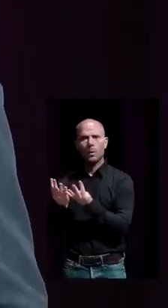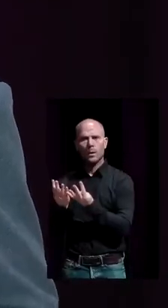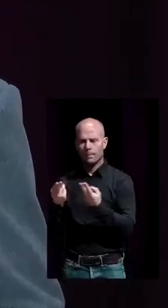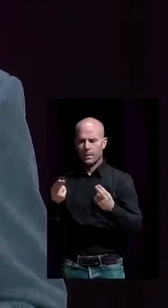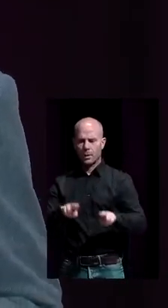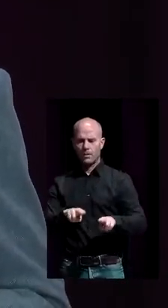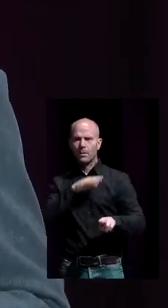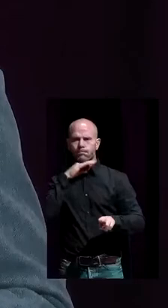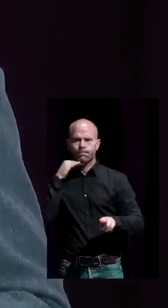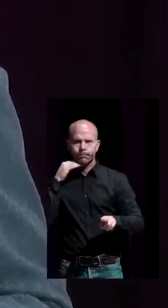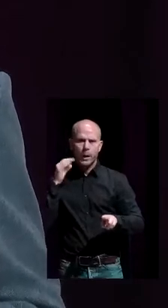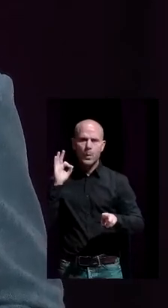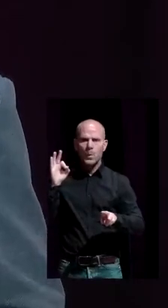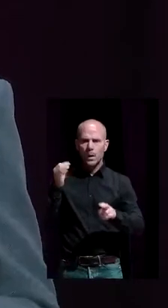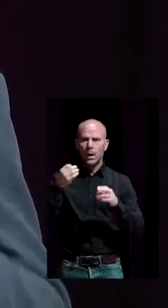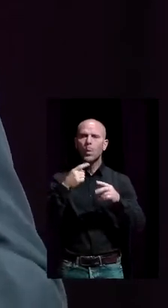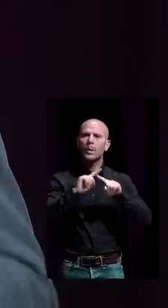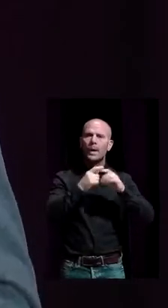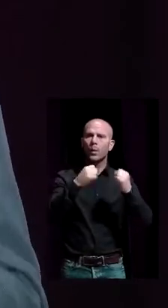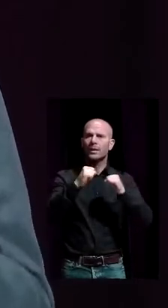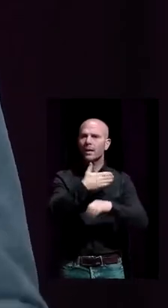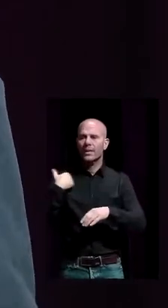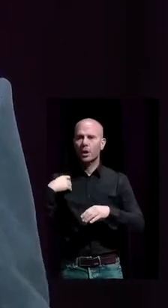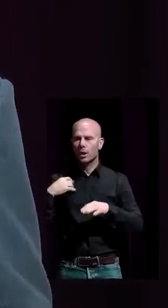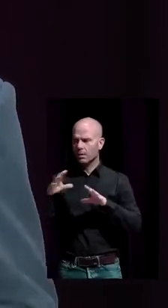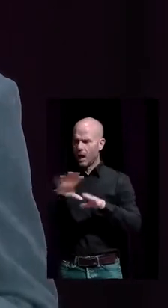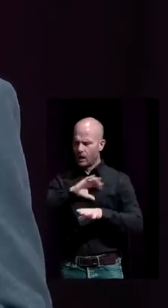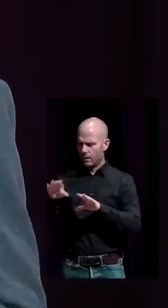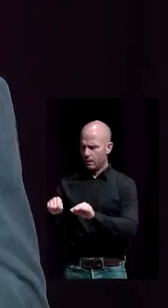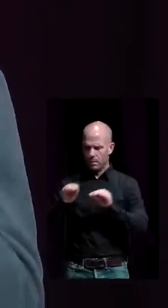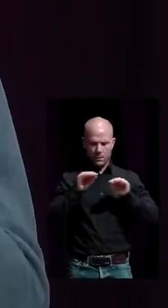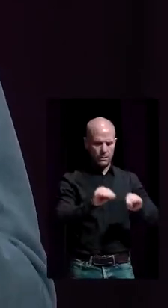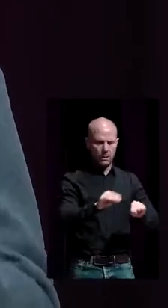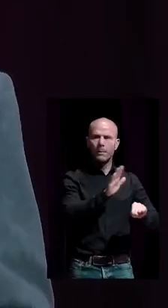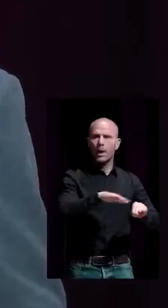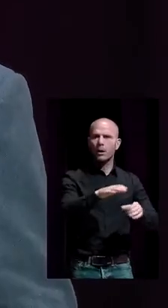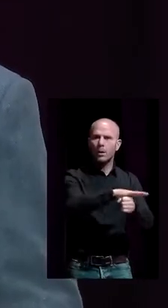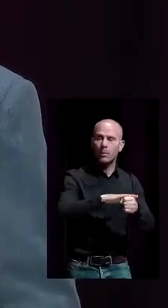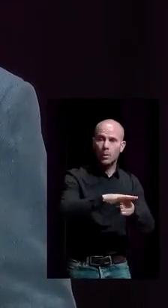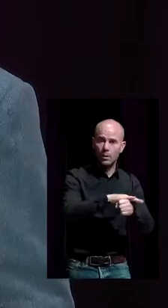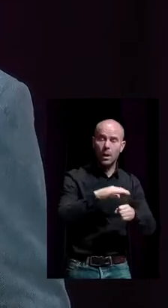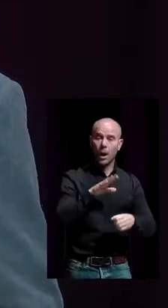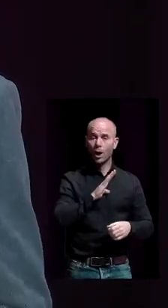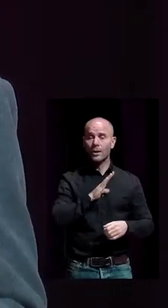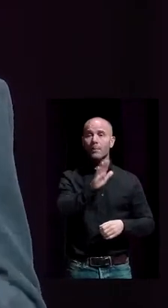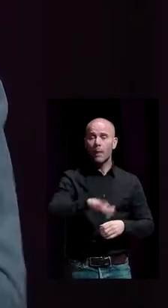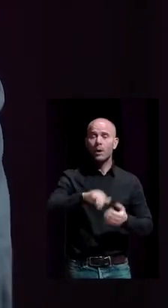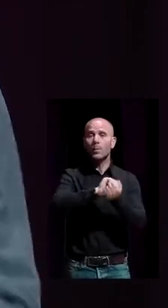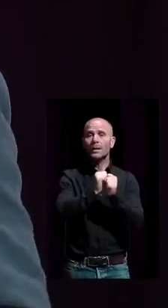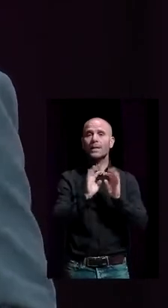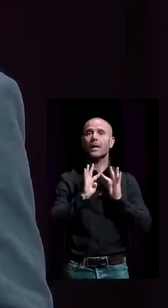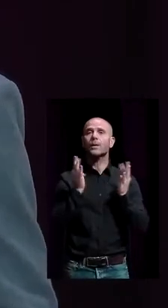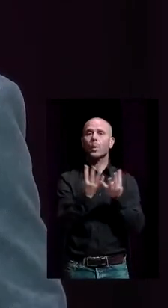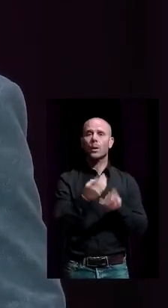bedömer tillräckligheten i åtgärderna vi gör. Flytta över det här på barnområdet. Gör ett barnpolitiskt råd som